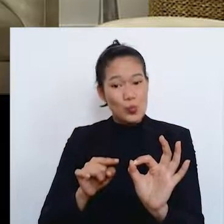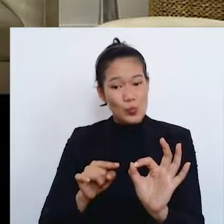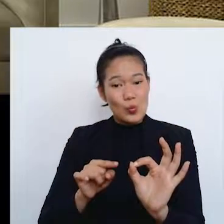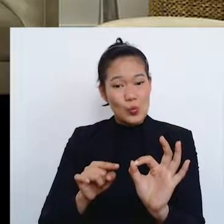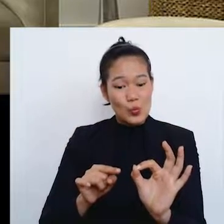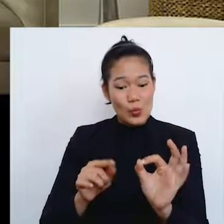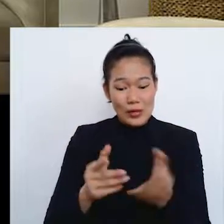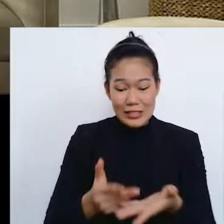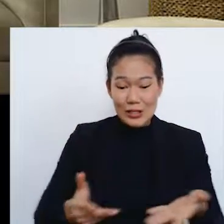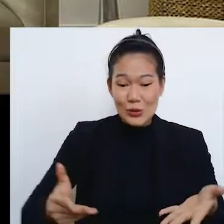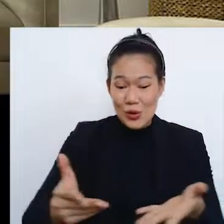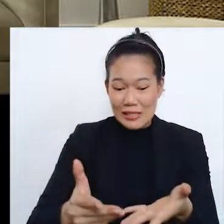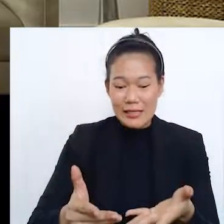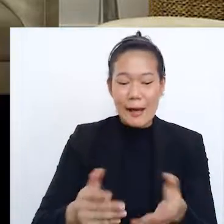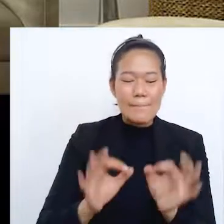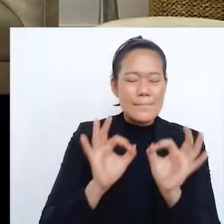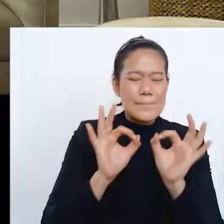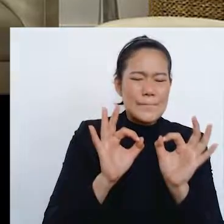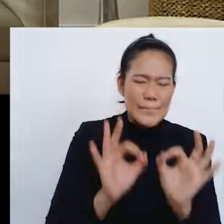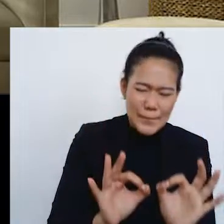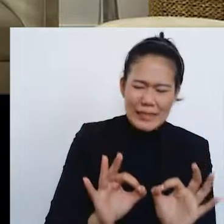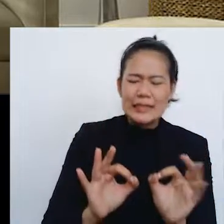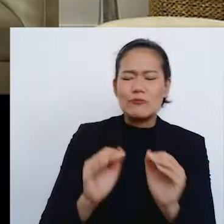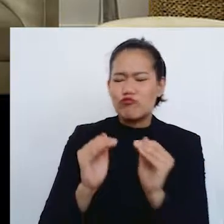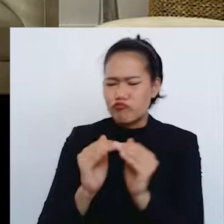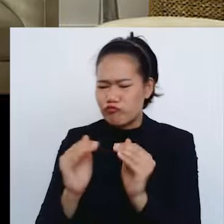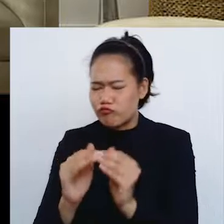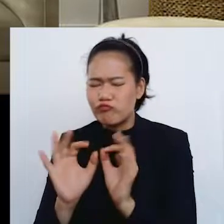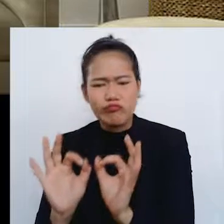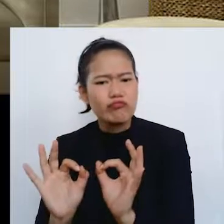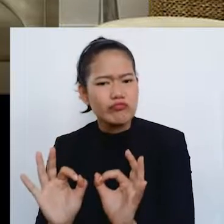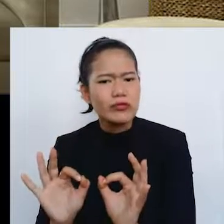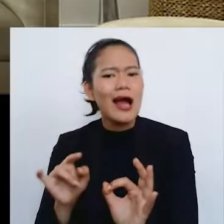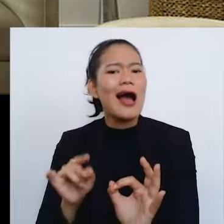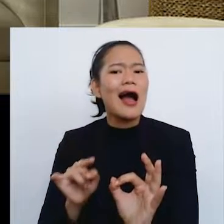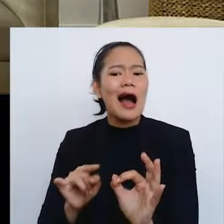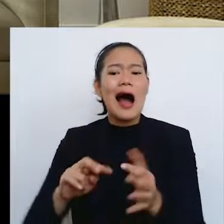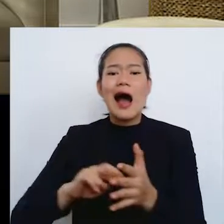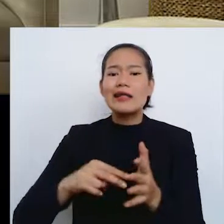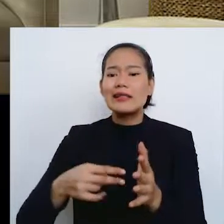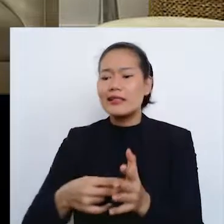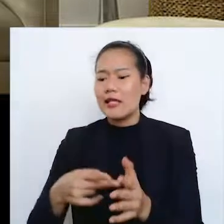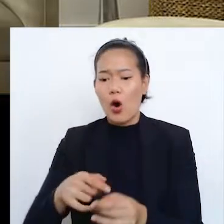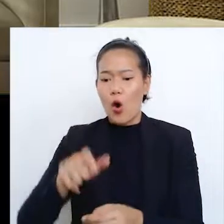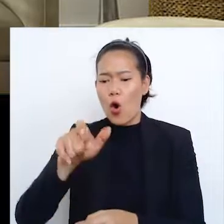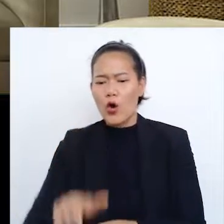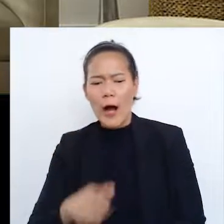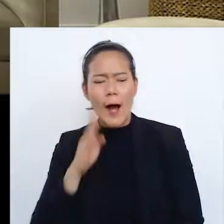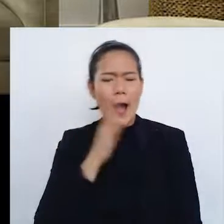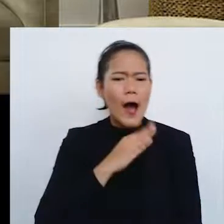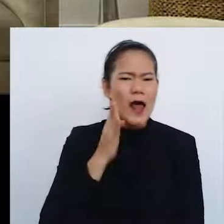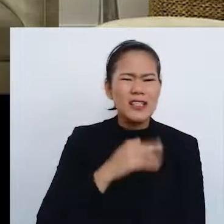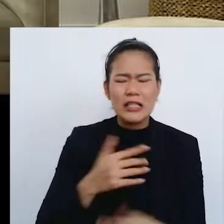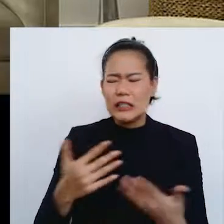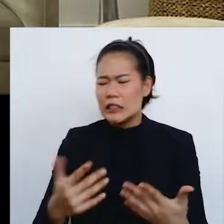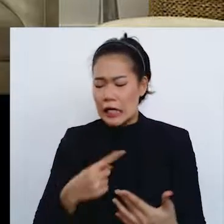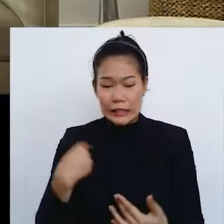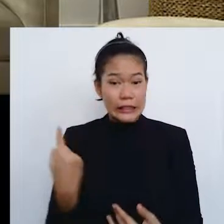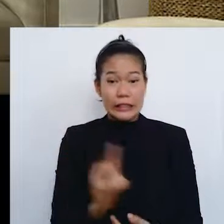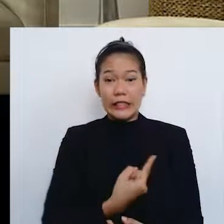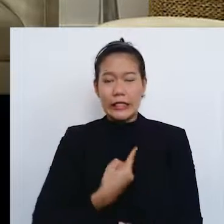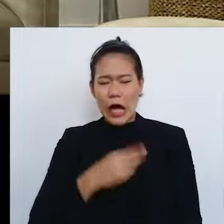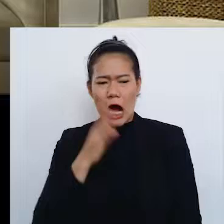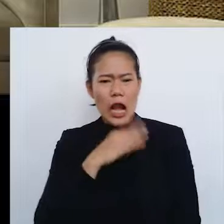itu, di tengah pas-pasan itu, saudaraku, harusnya tidak ada alasan untuk